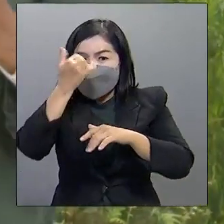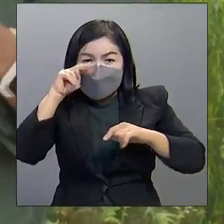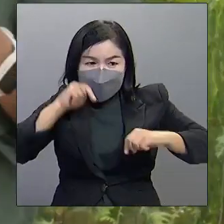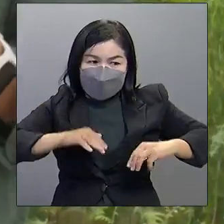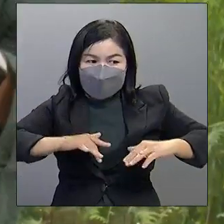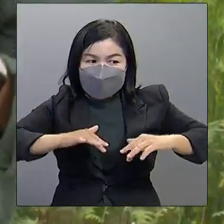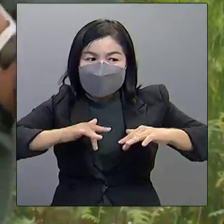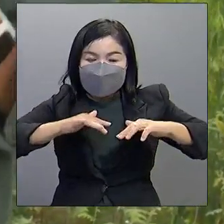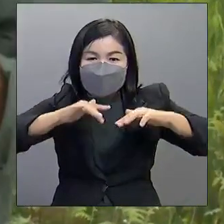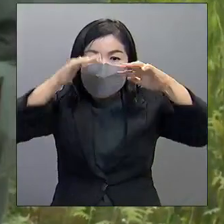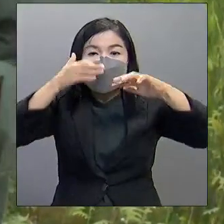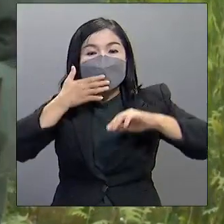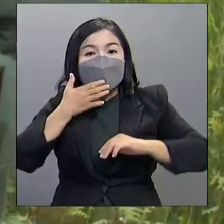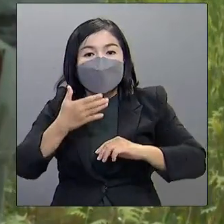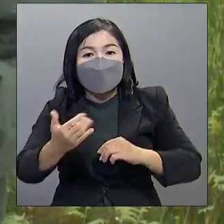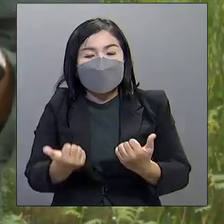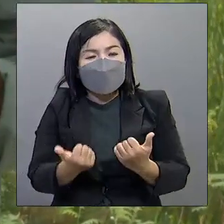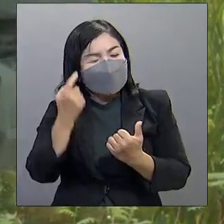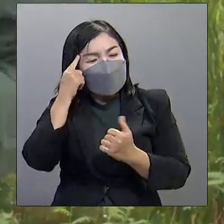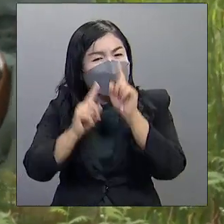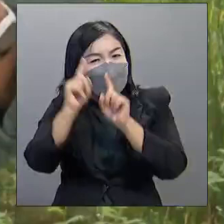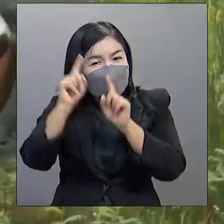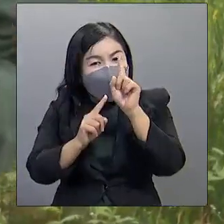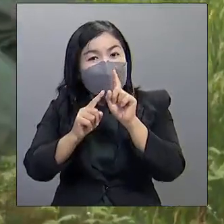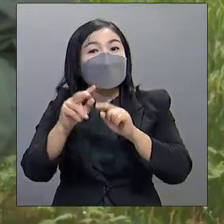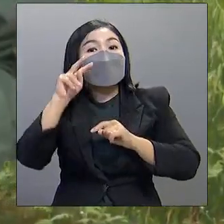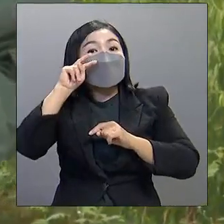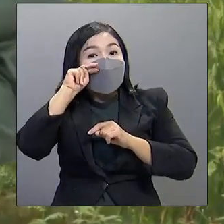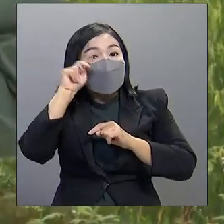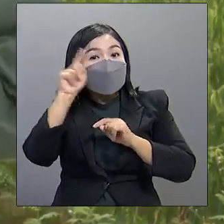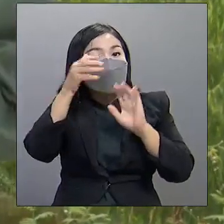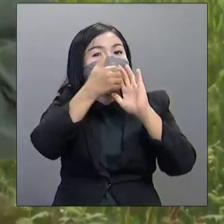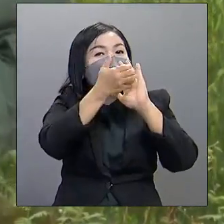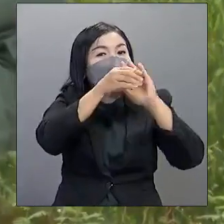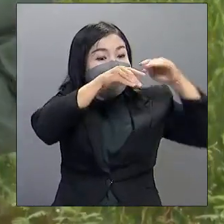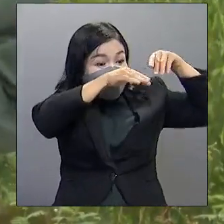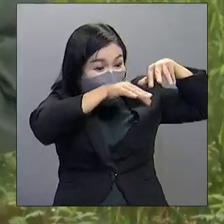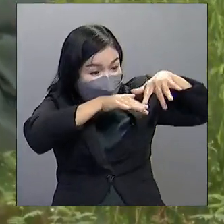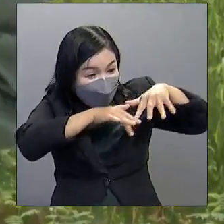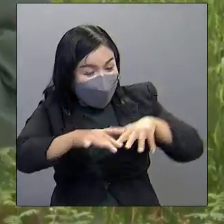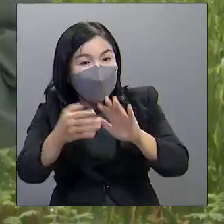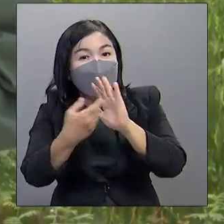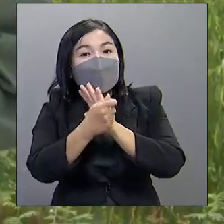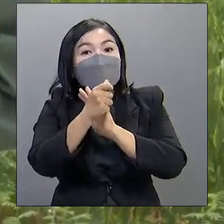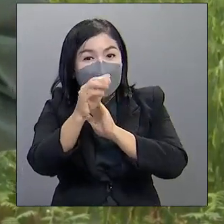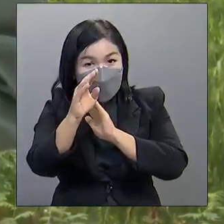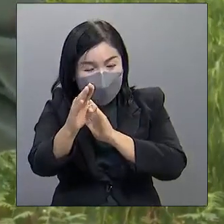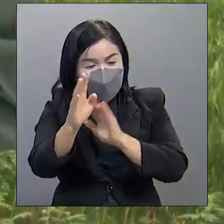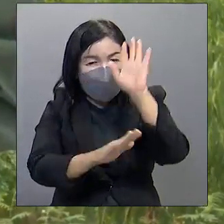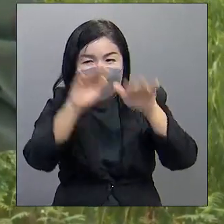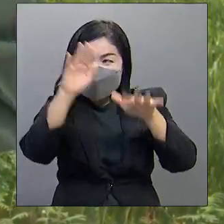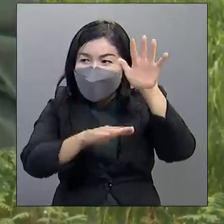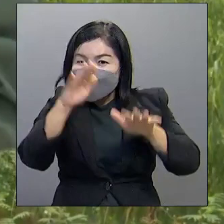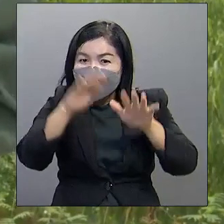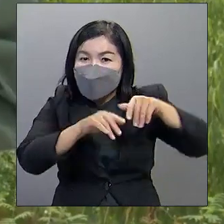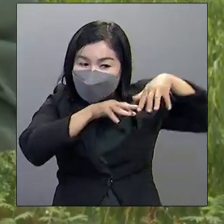มสูงขึ้นอย่างต่อเนื่องซึ่งคาดการว่ามวลน้ำก้อนใหญ่ที่จะมาจากภาคอีสานทั้งหมดจะไหลลงมาสู่อุบลราชธานีเนี่ยคาดการว่าจะใช้เวล